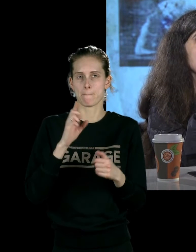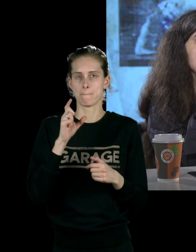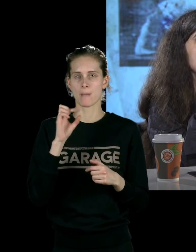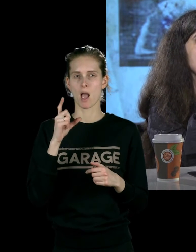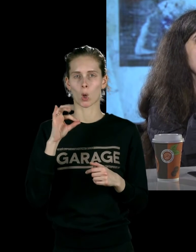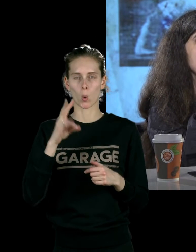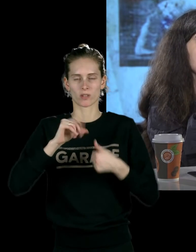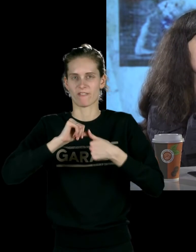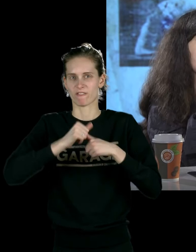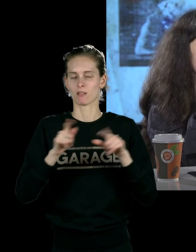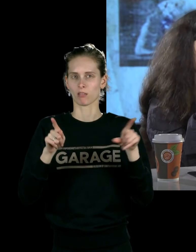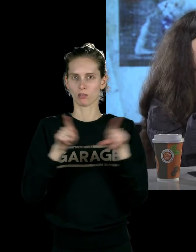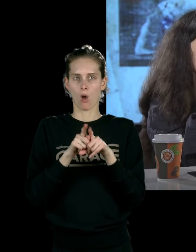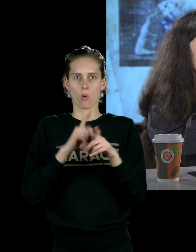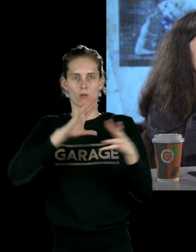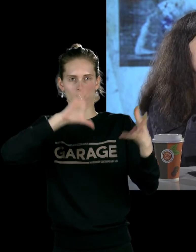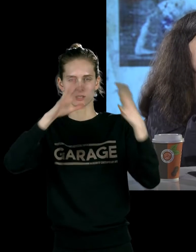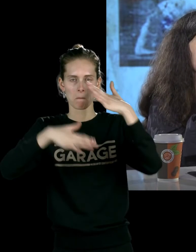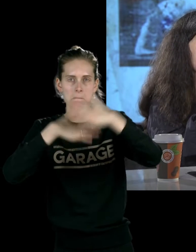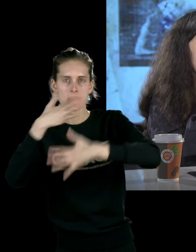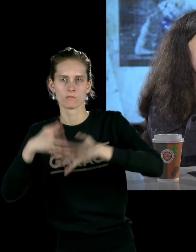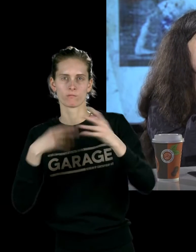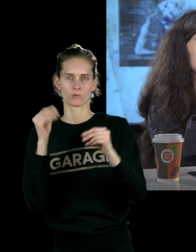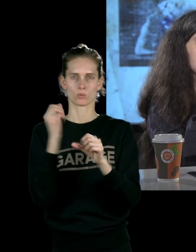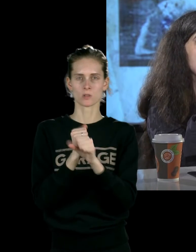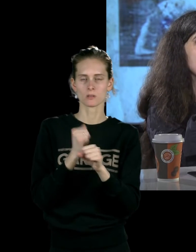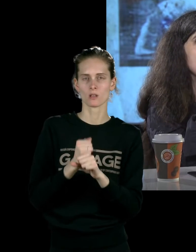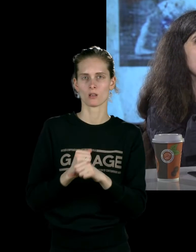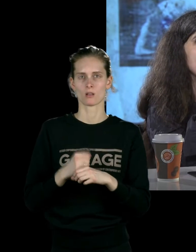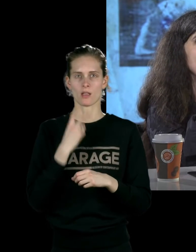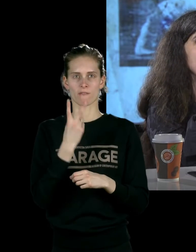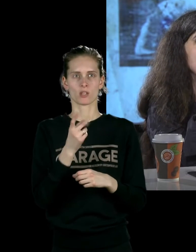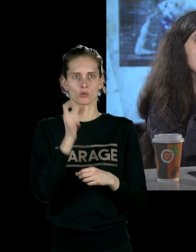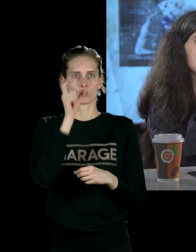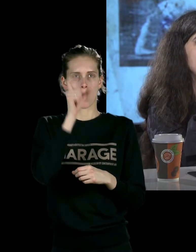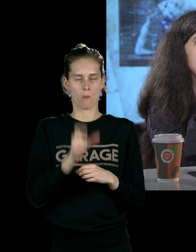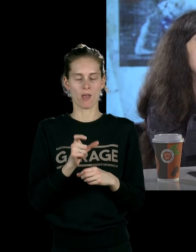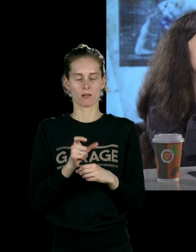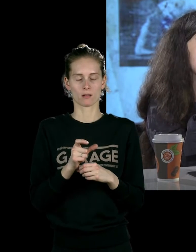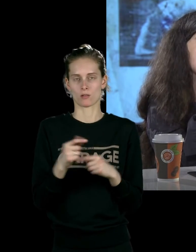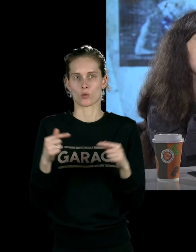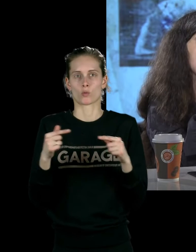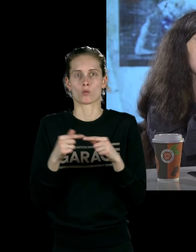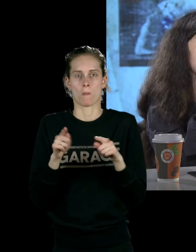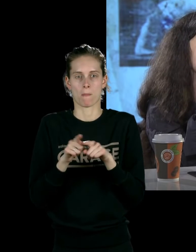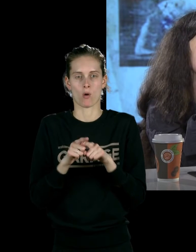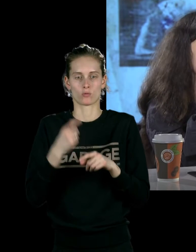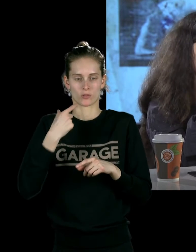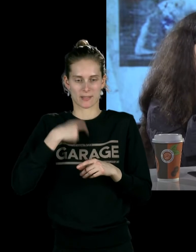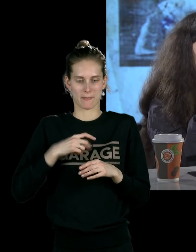его интересует, когда человек в буквальном смысле слова выходит из себя,